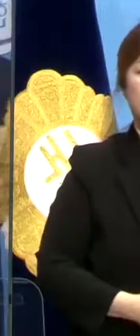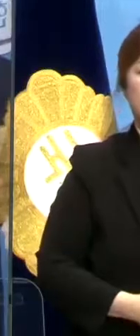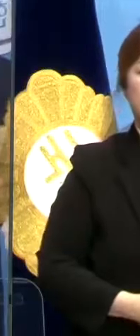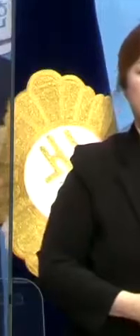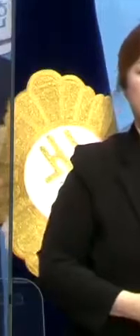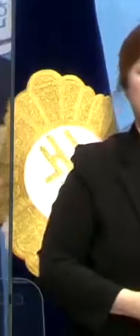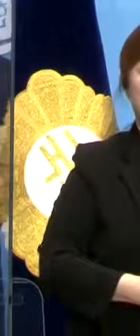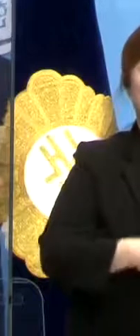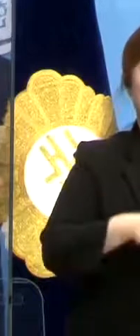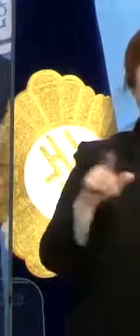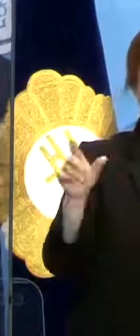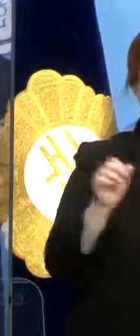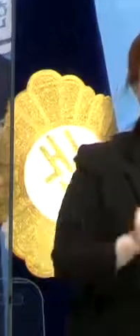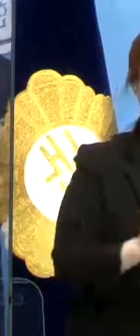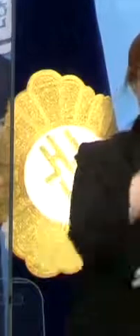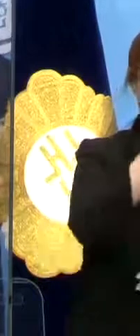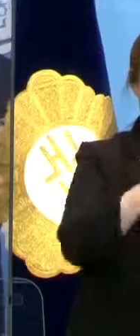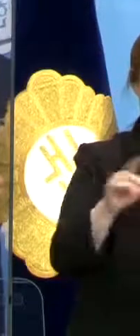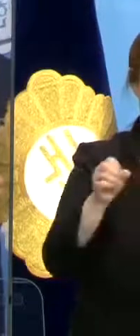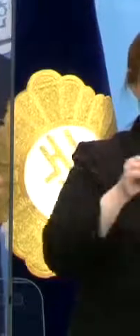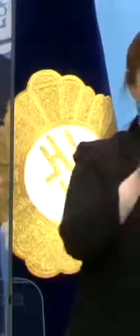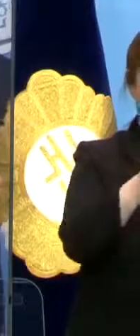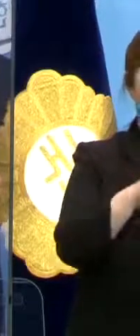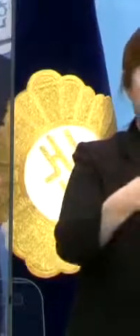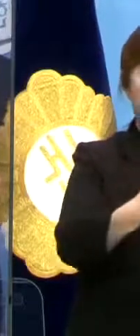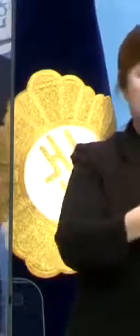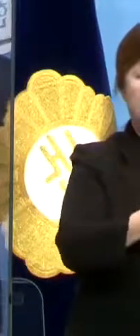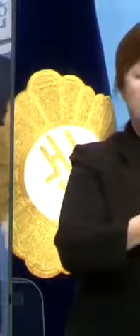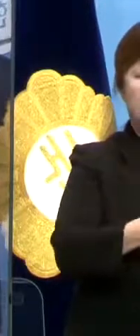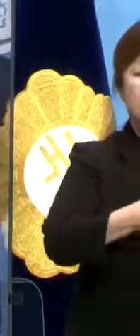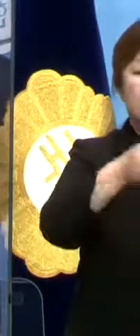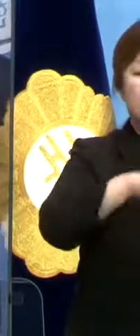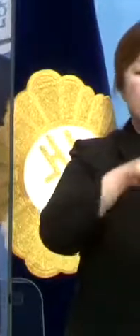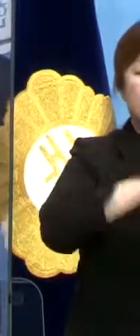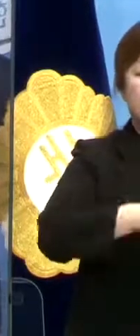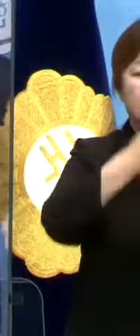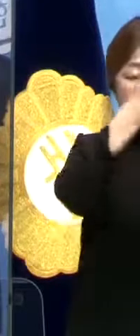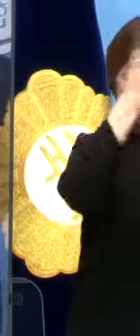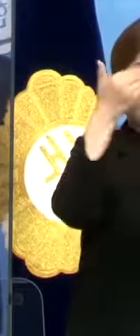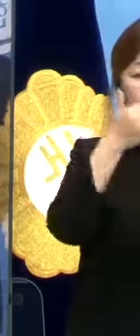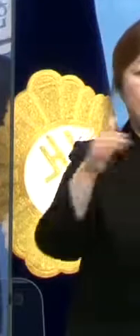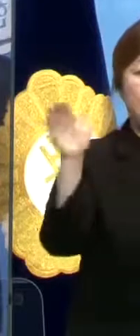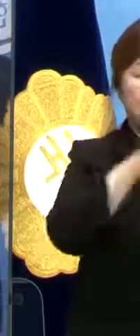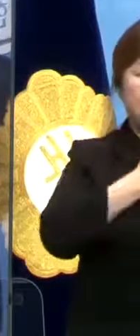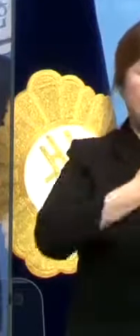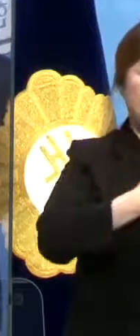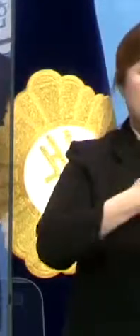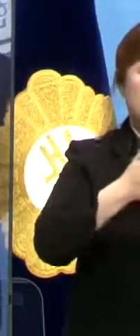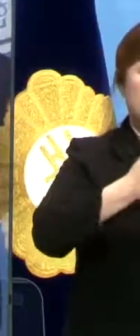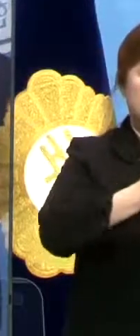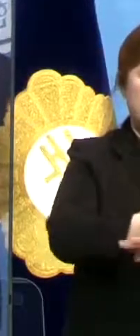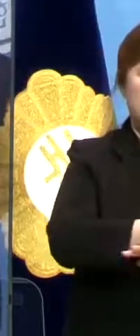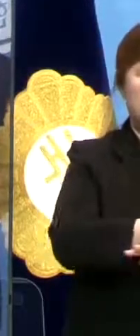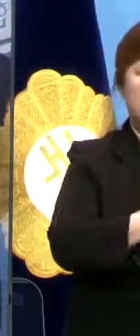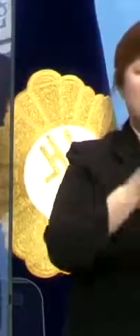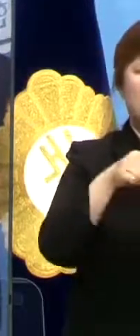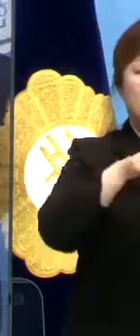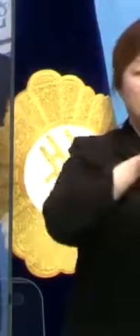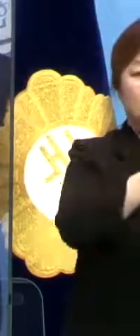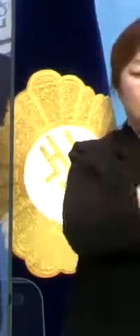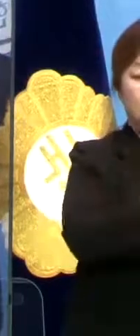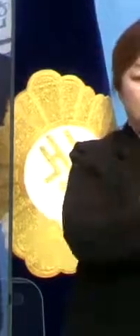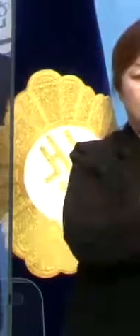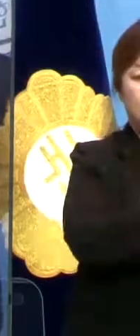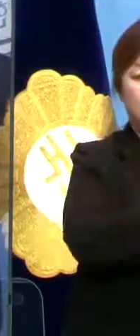루키 배송 이라는 구판 기업의 이미지 면에 청년들에게 불안정 노동 심야 노동을 강요하는 살인적인 이윤 추구가